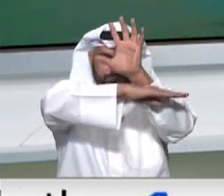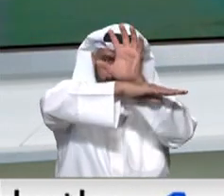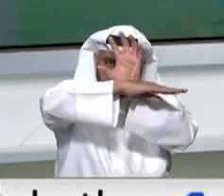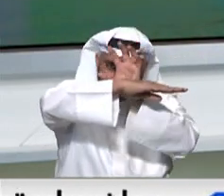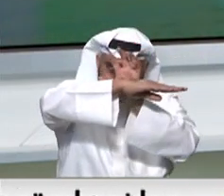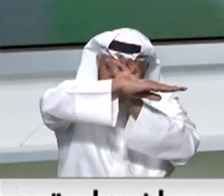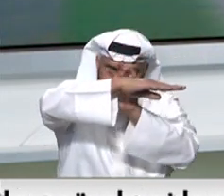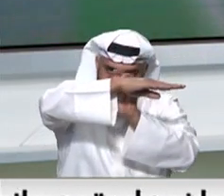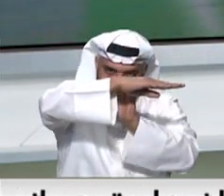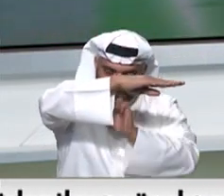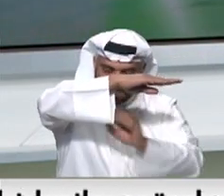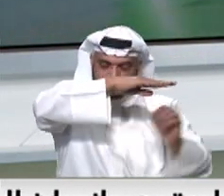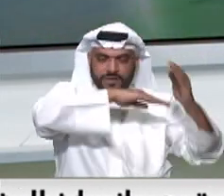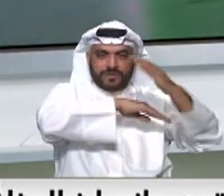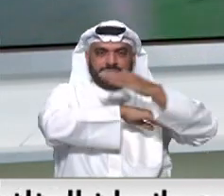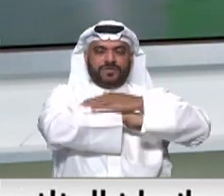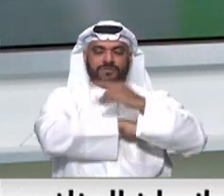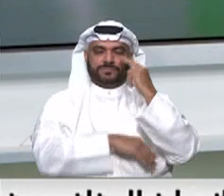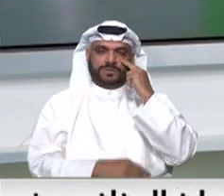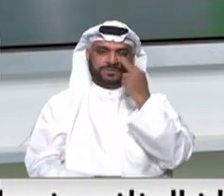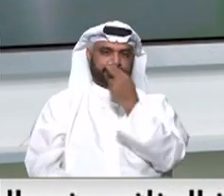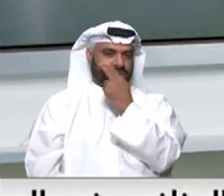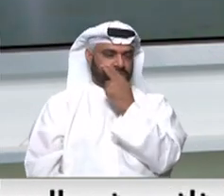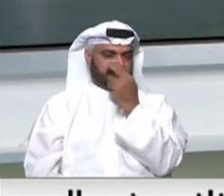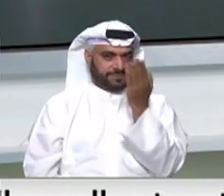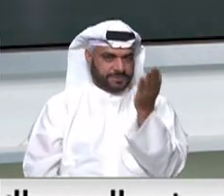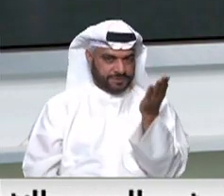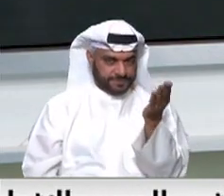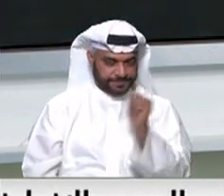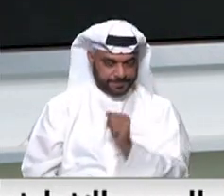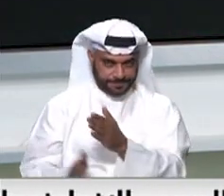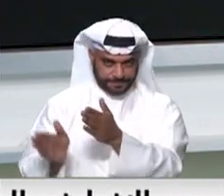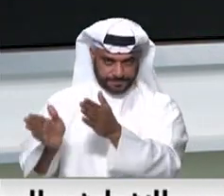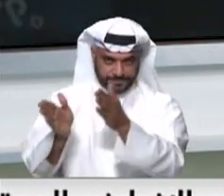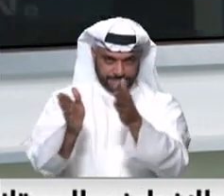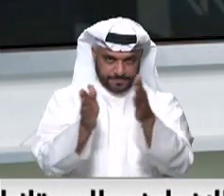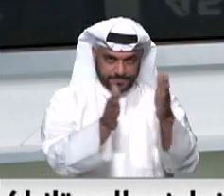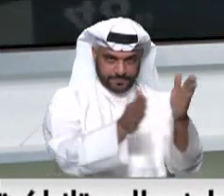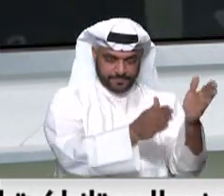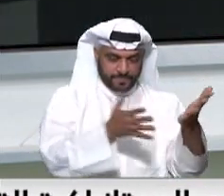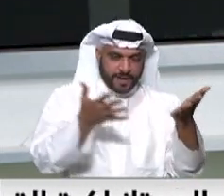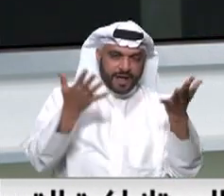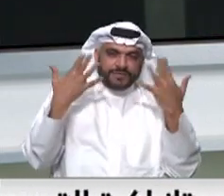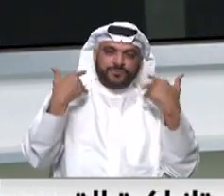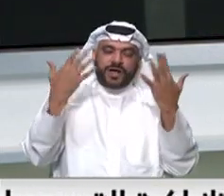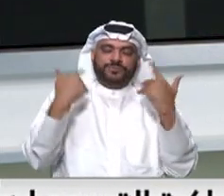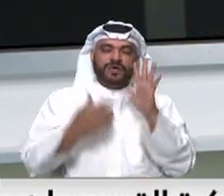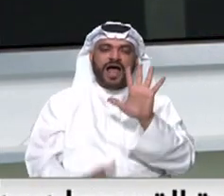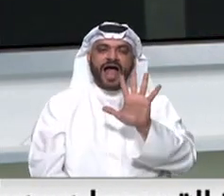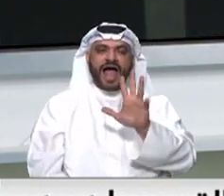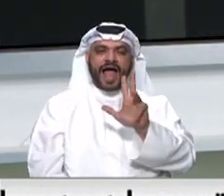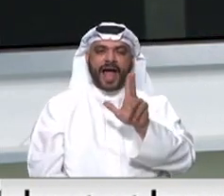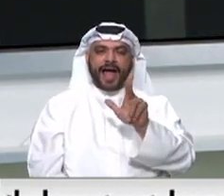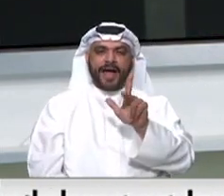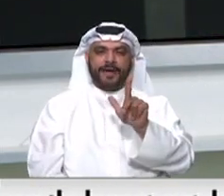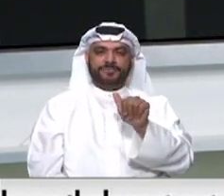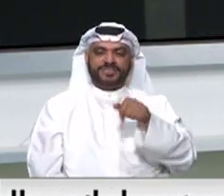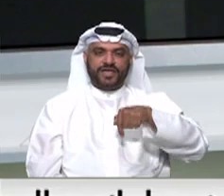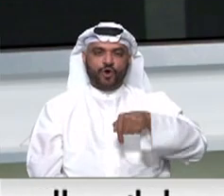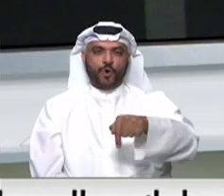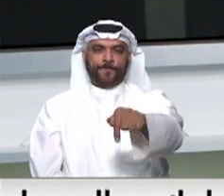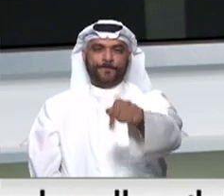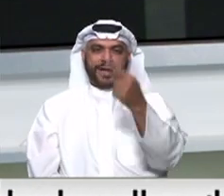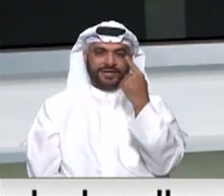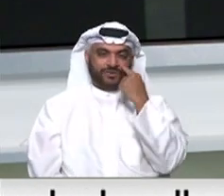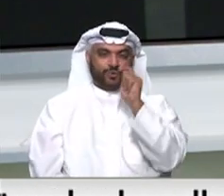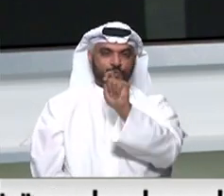وثمرين دقيقه اما غروب الشمس في الساعه السادسه وخمسه واربعين دقيقه طقس المتوقع في مدينه الكويت خلال 5 ايام القادمه ان شاء الله